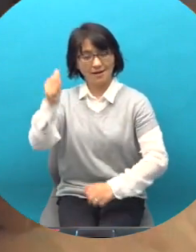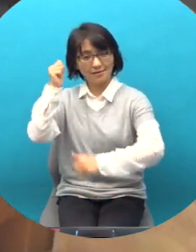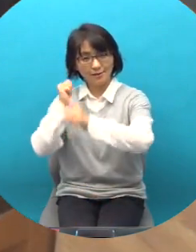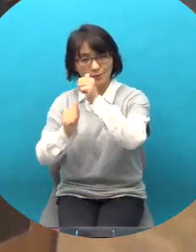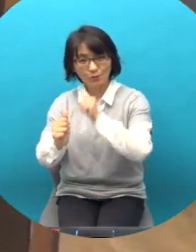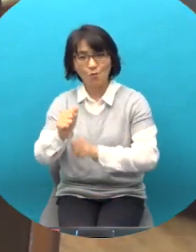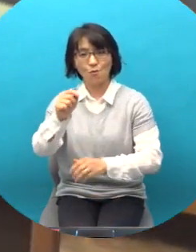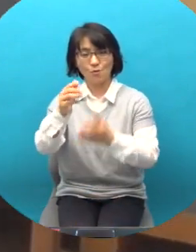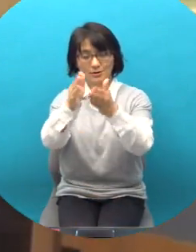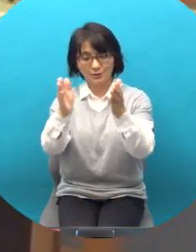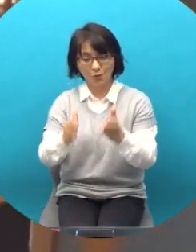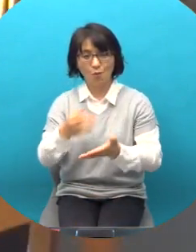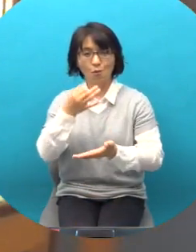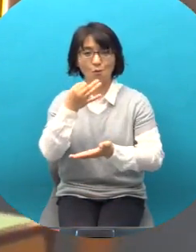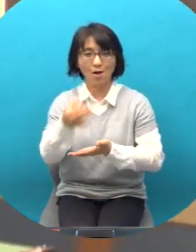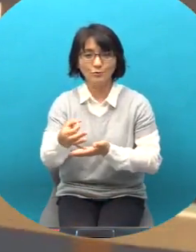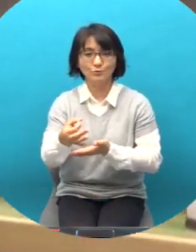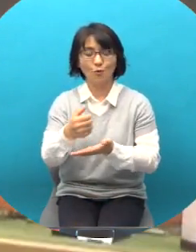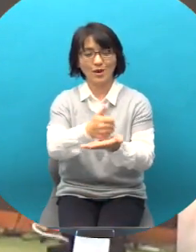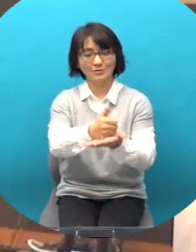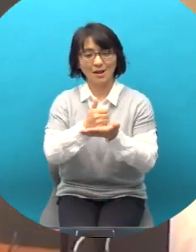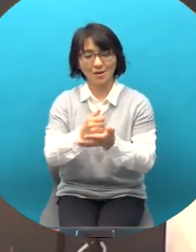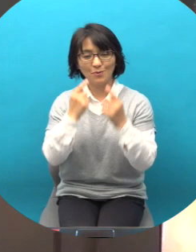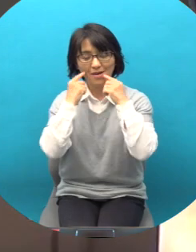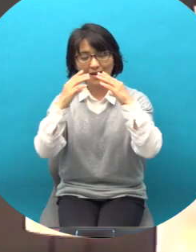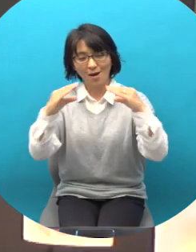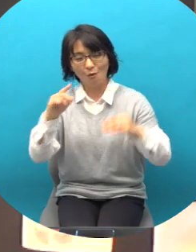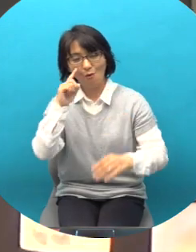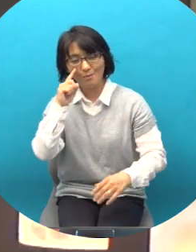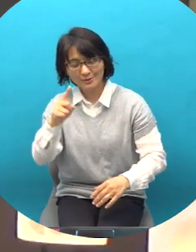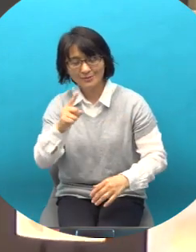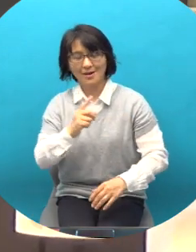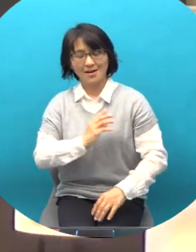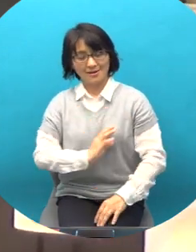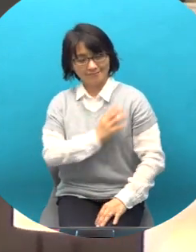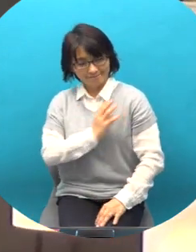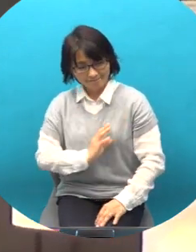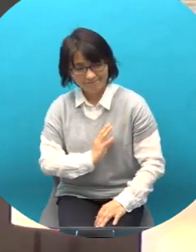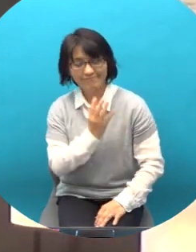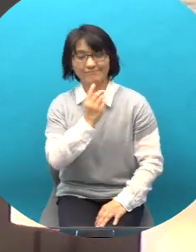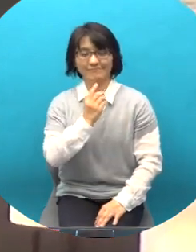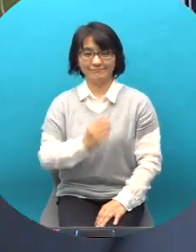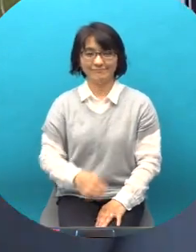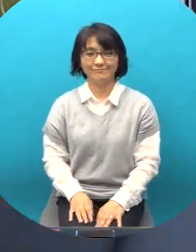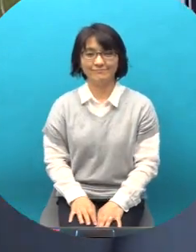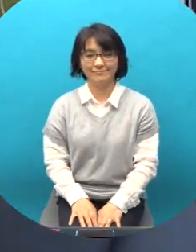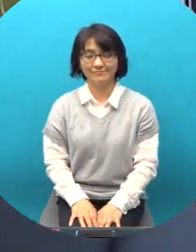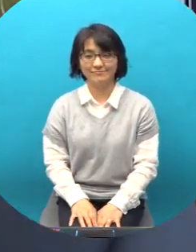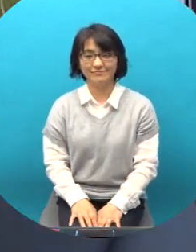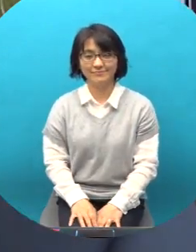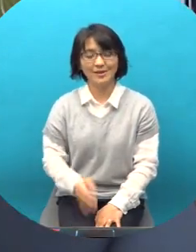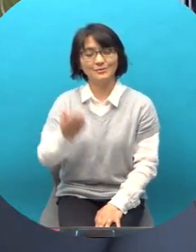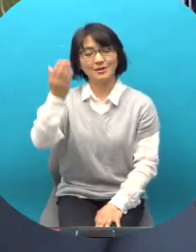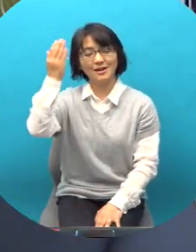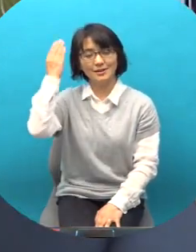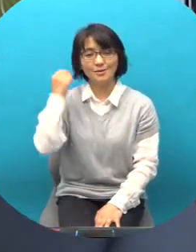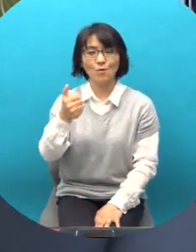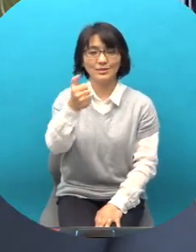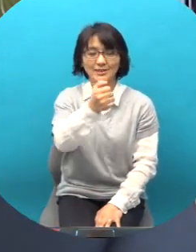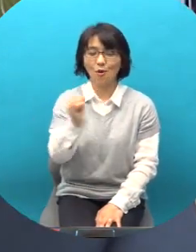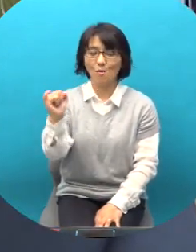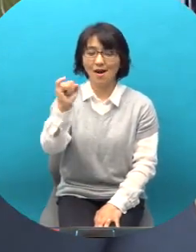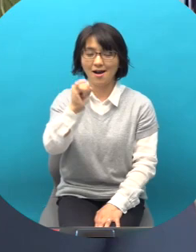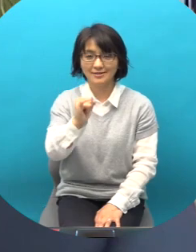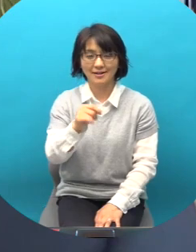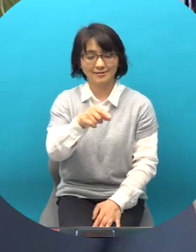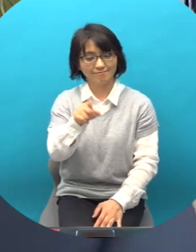句人形を買い求めるお客さんの笑顔が、何よりのやりがいにつながっているといいます。 おじいちゃんおばあちゃんが来て昔